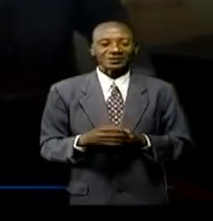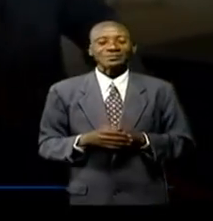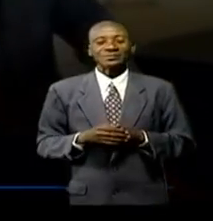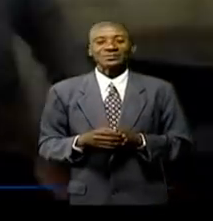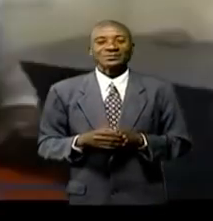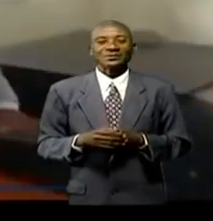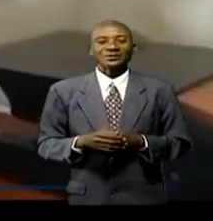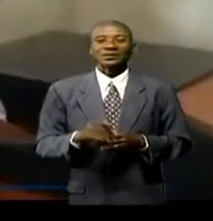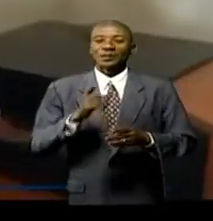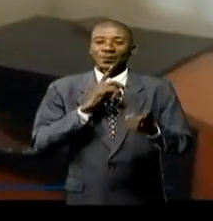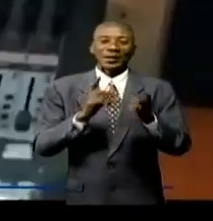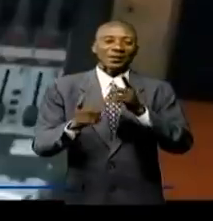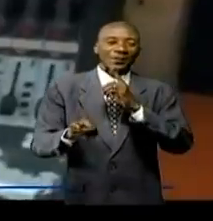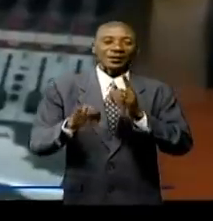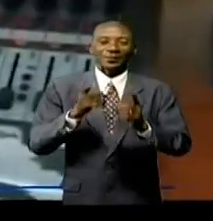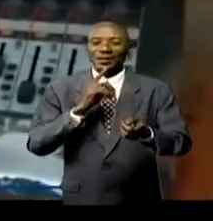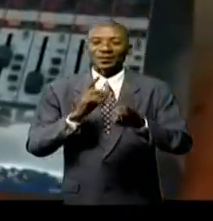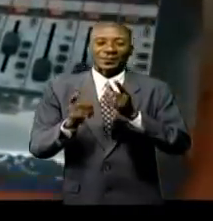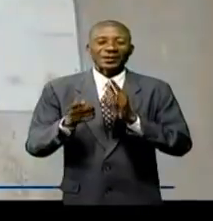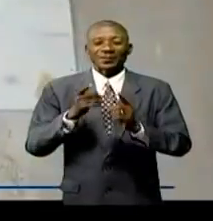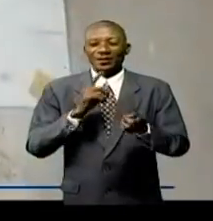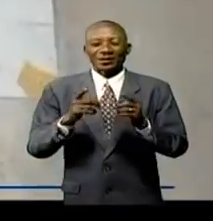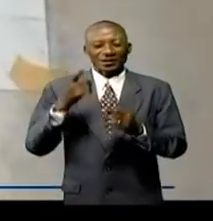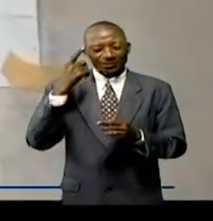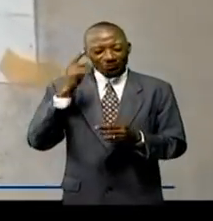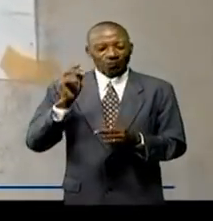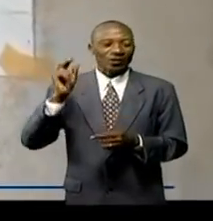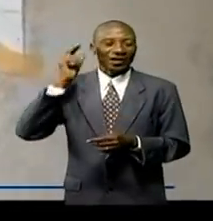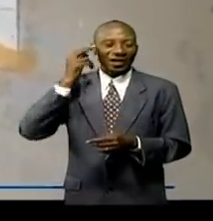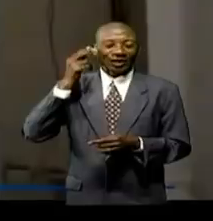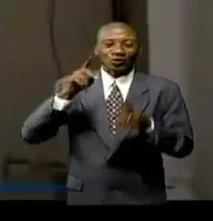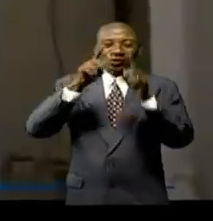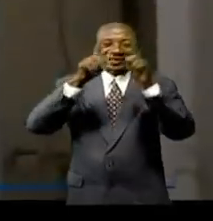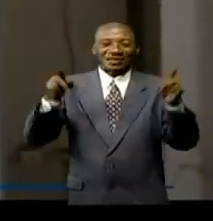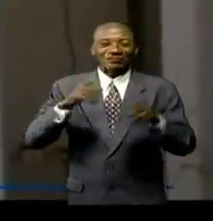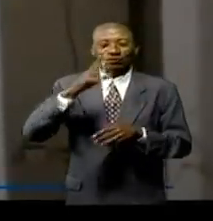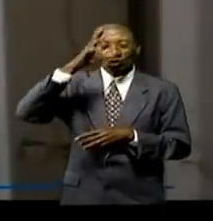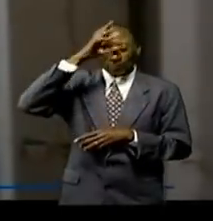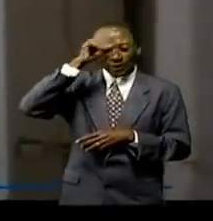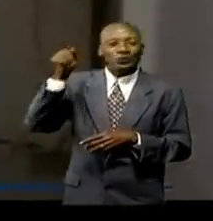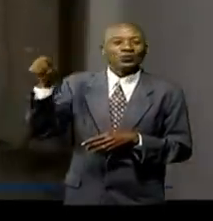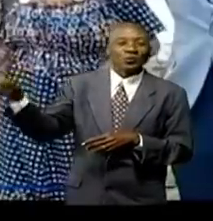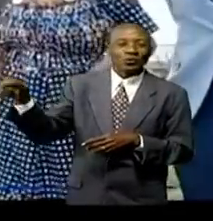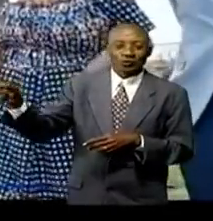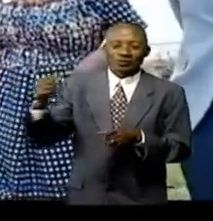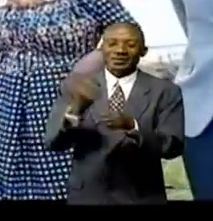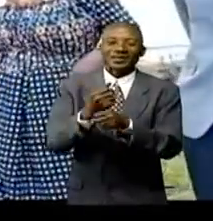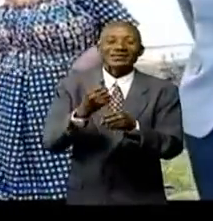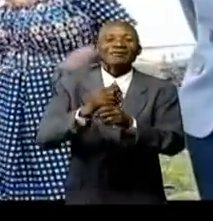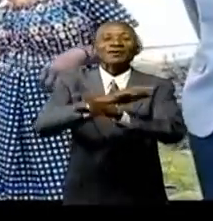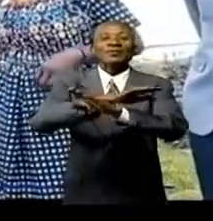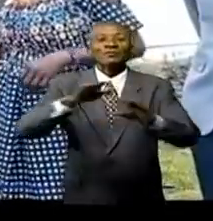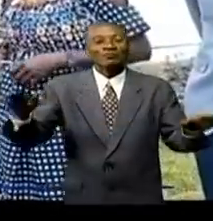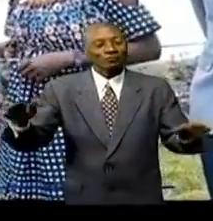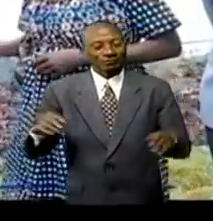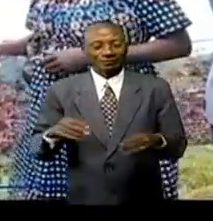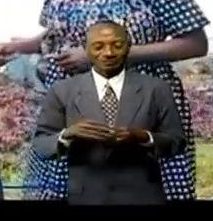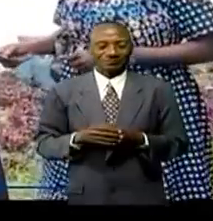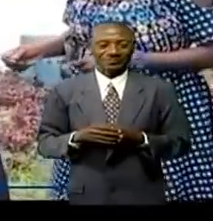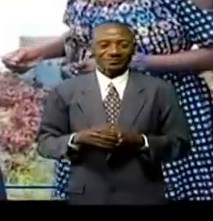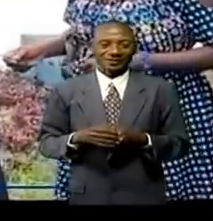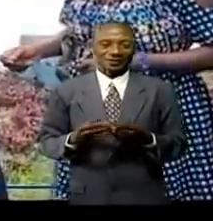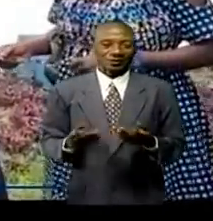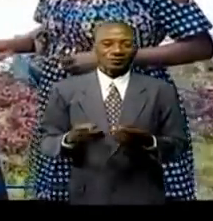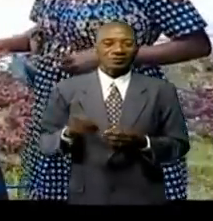des différents départements de cet organe de presse, question de s'enquérir des conditions du travail. Face à la presse, Serge Makongo promet